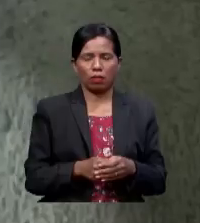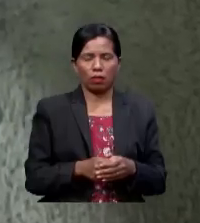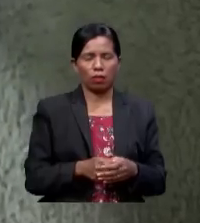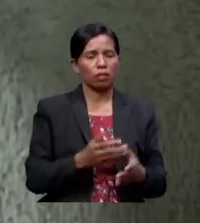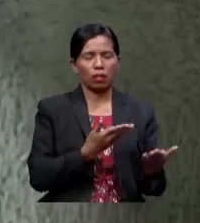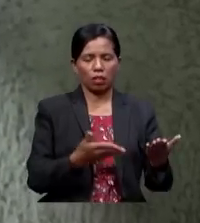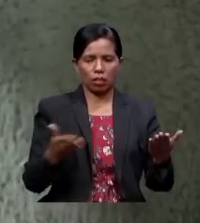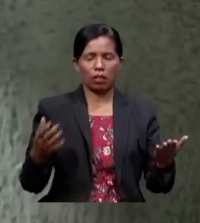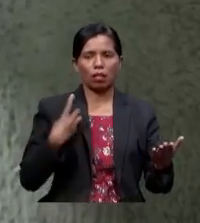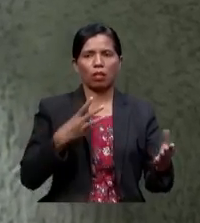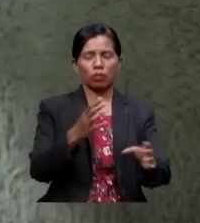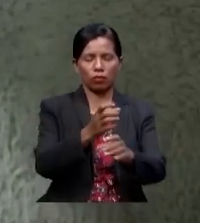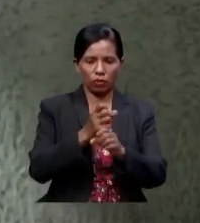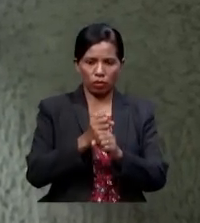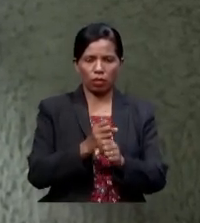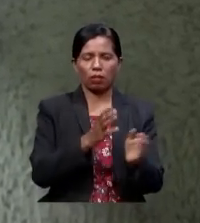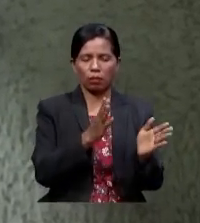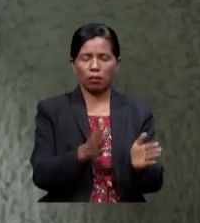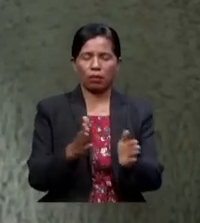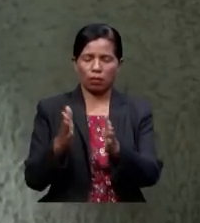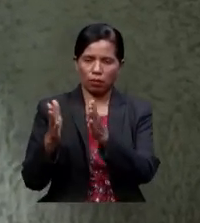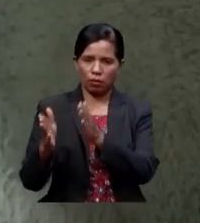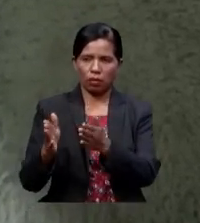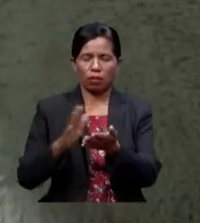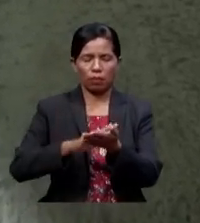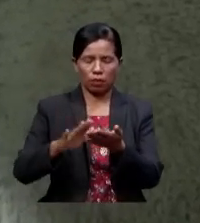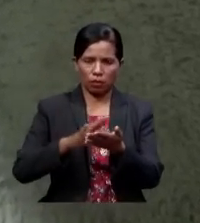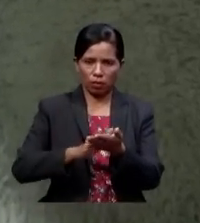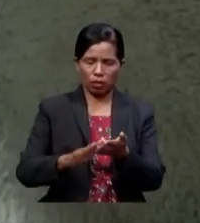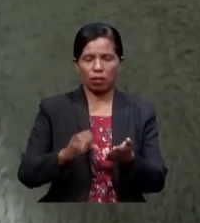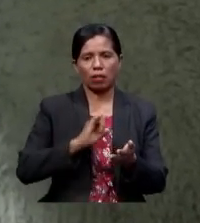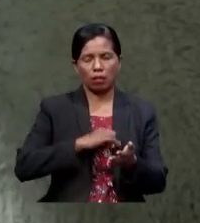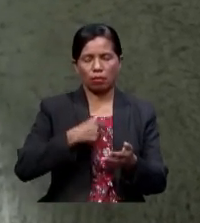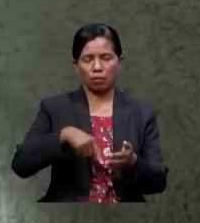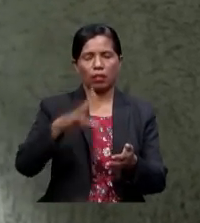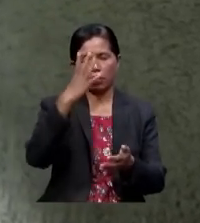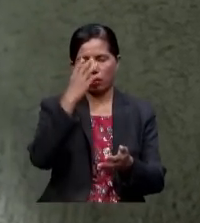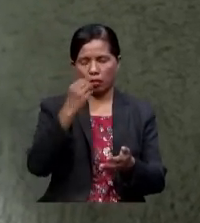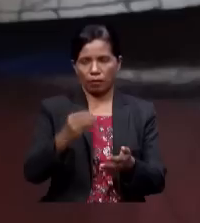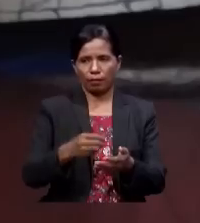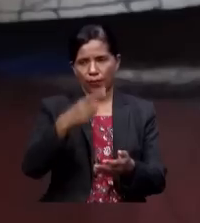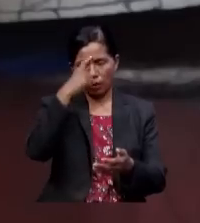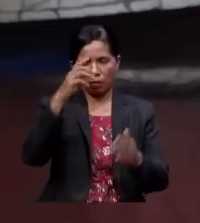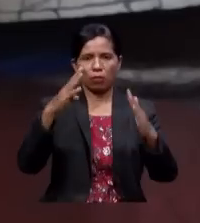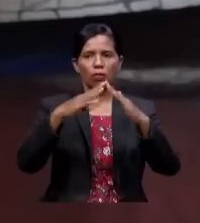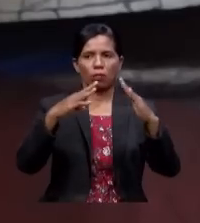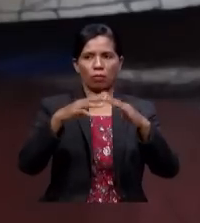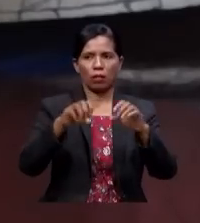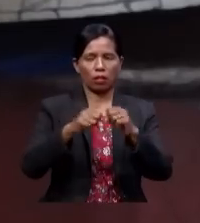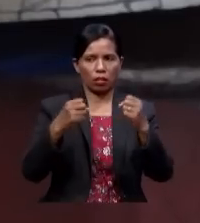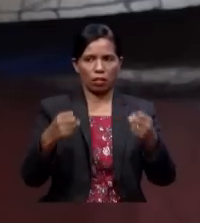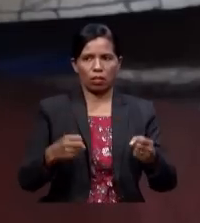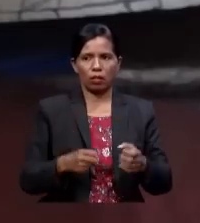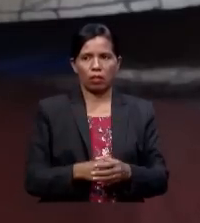hotu. A ruma a rasa mo te a wa tuwa salba. Tan uma sir halola ba ni siminti be